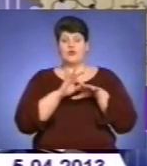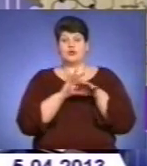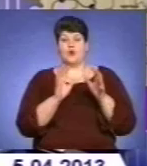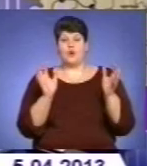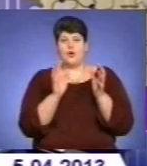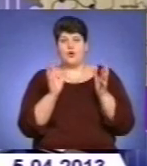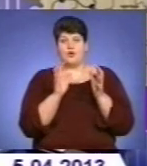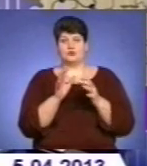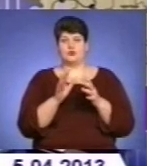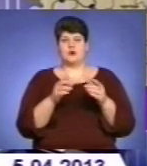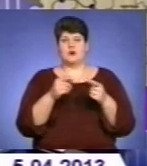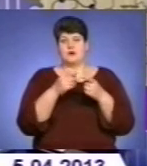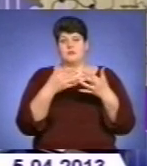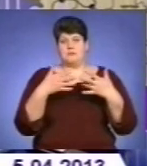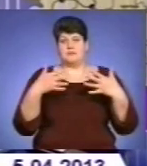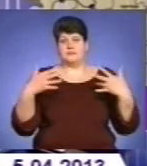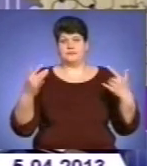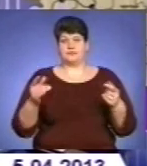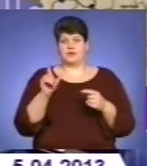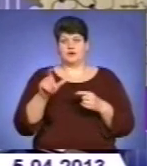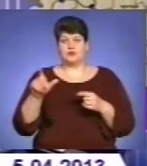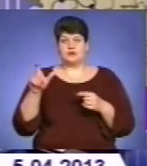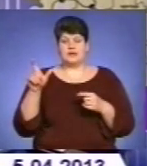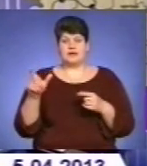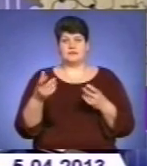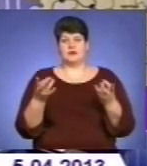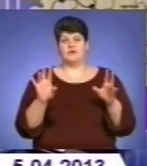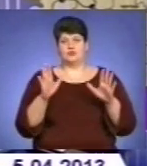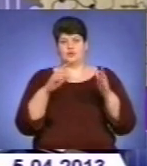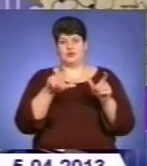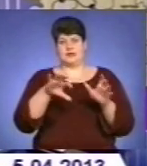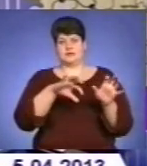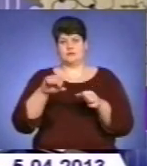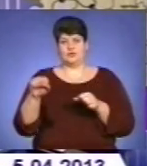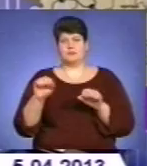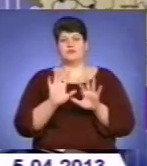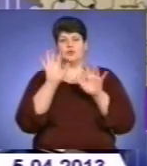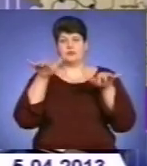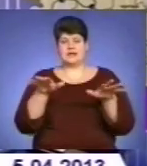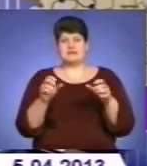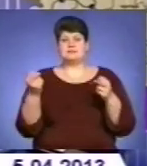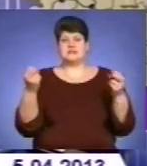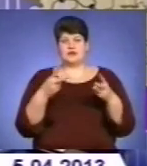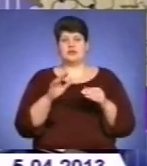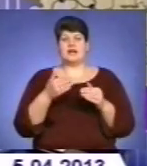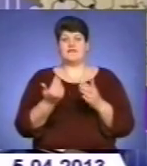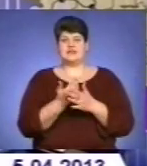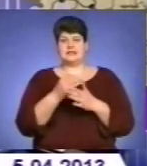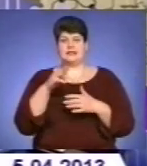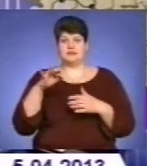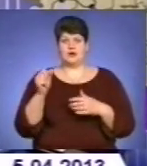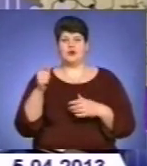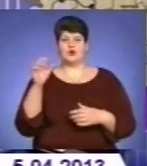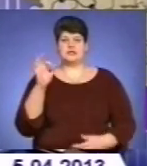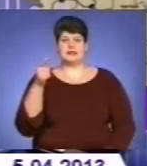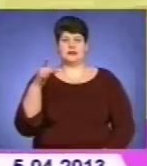майна жителів, які можуть бути евакуйовані в разі підтоплення. Спеціально для «Вістей ТТБ» Оксана Гриців з